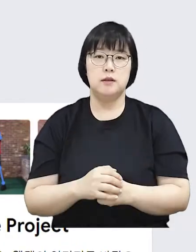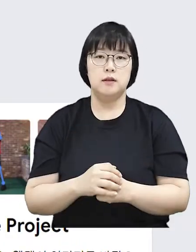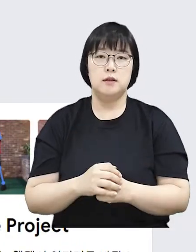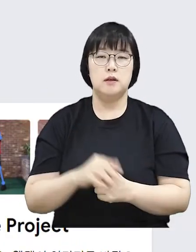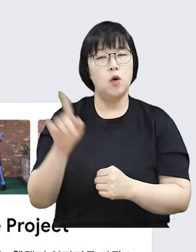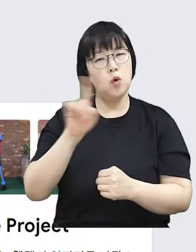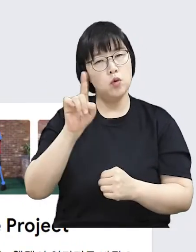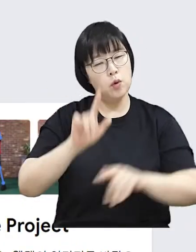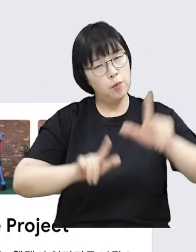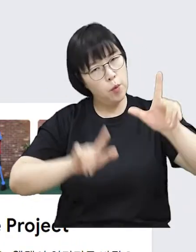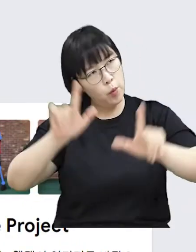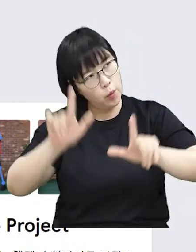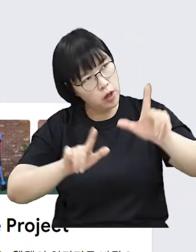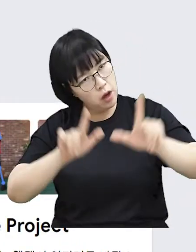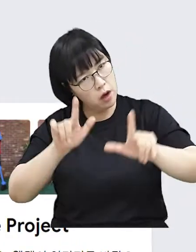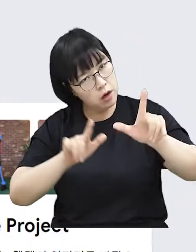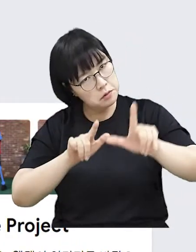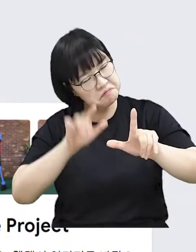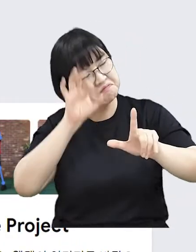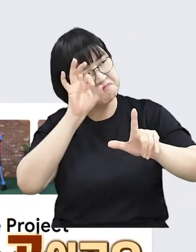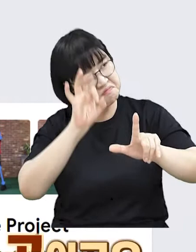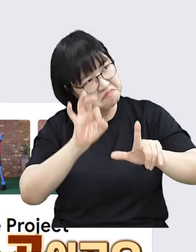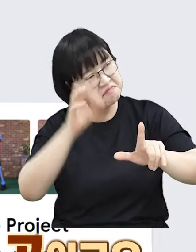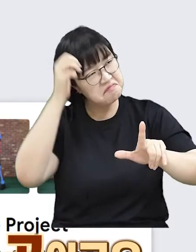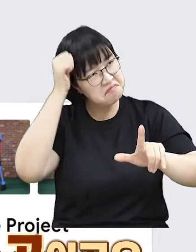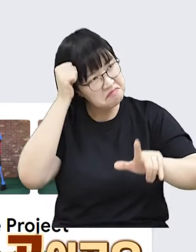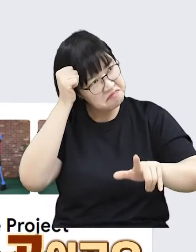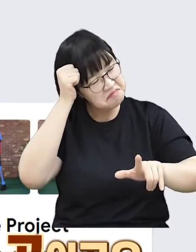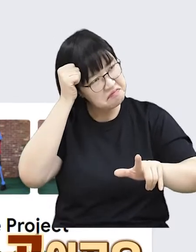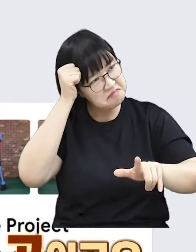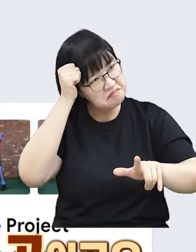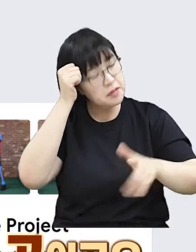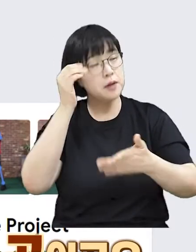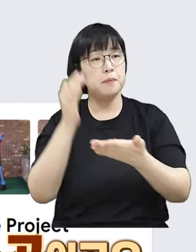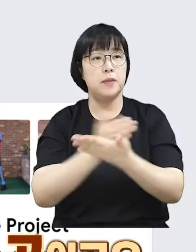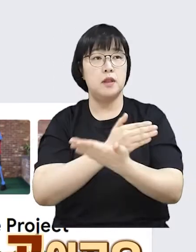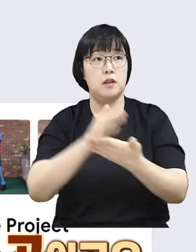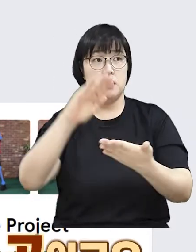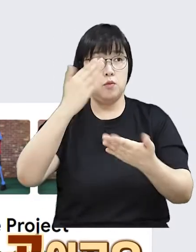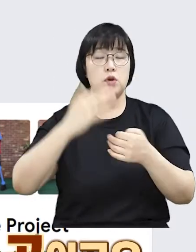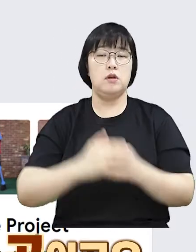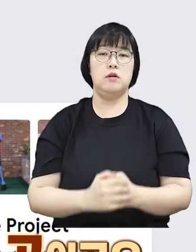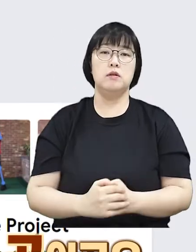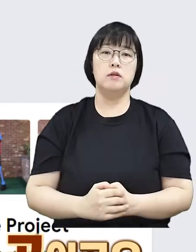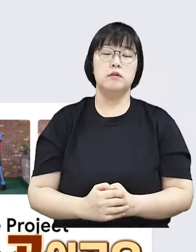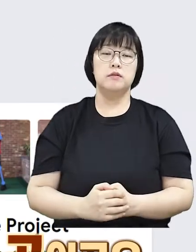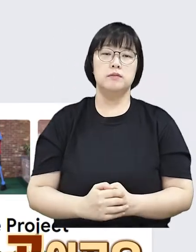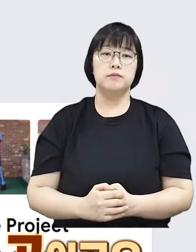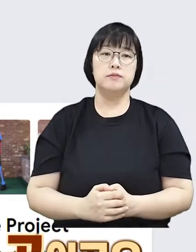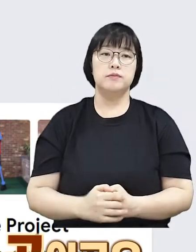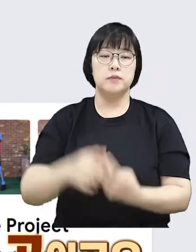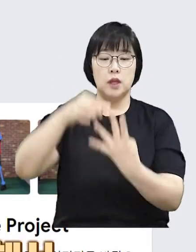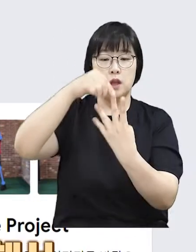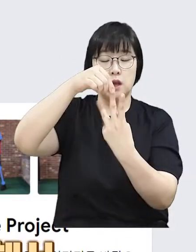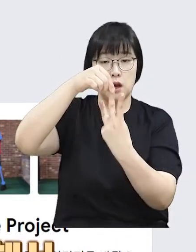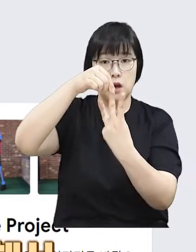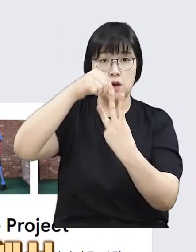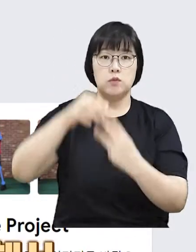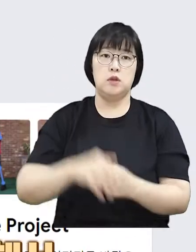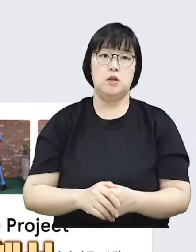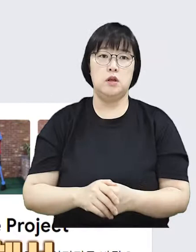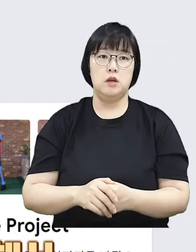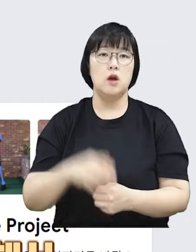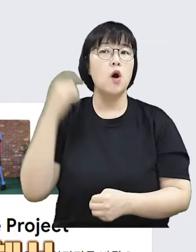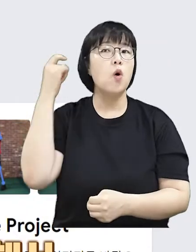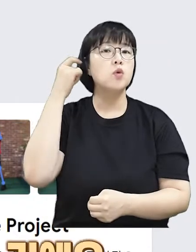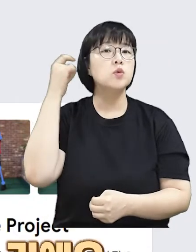모양이나 그런 걸 보고 그걸 인식해서 그 프로그램을 만드는 곳이고요. 가운데는